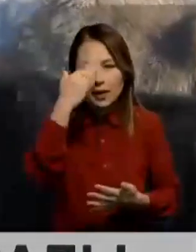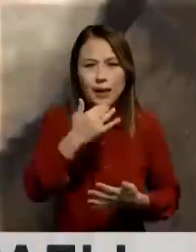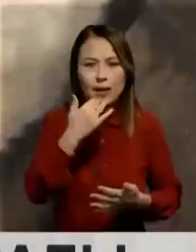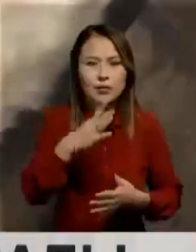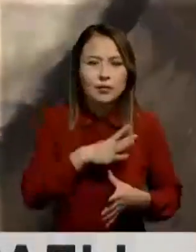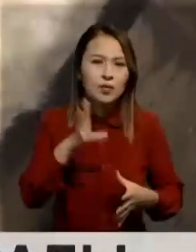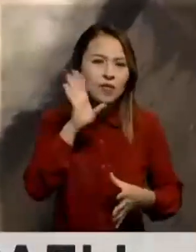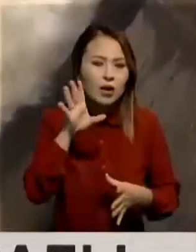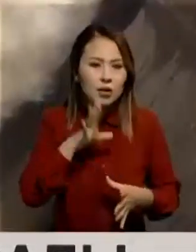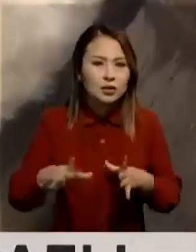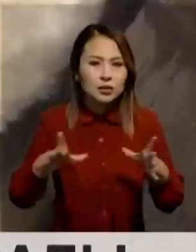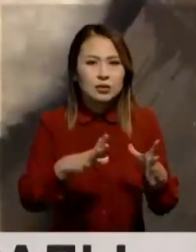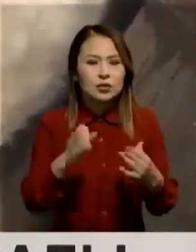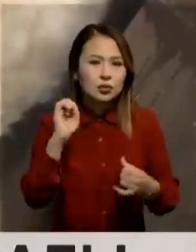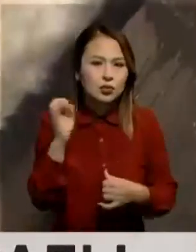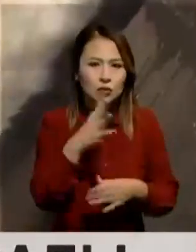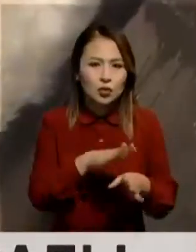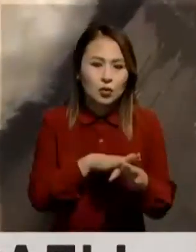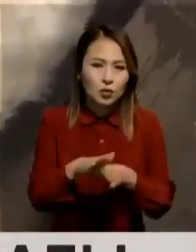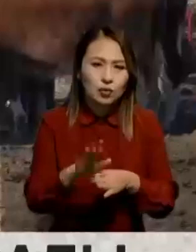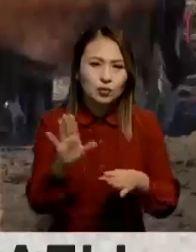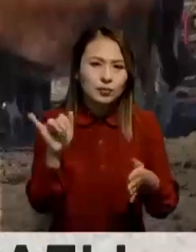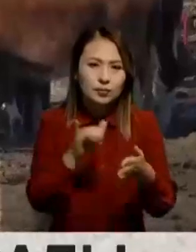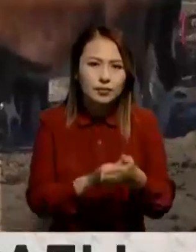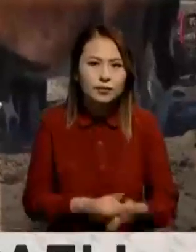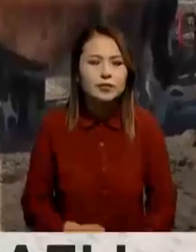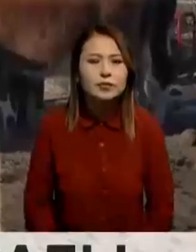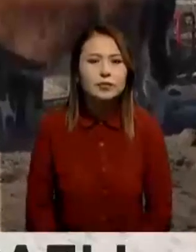өзенінен сусындайтын. Енді төрттілік түгелімен құдықтарға ағынтарылды.